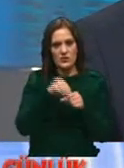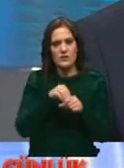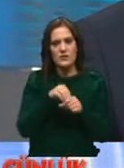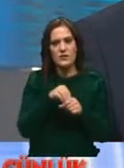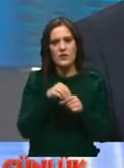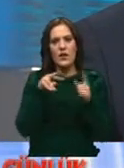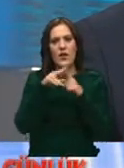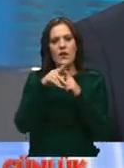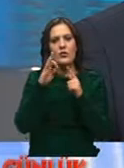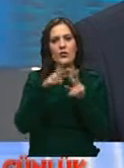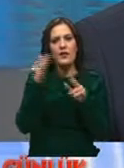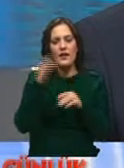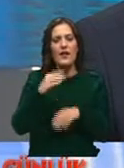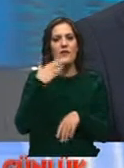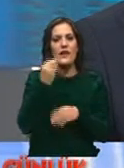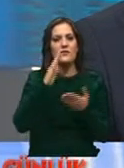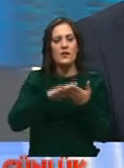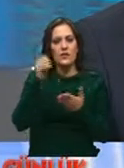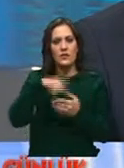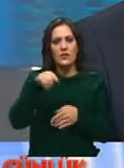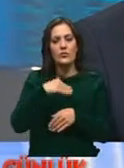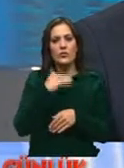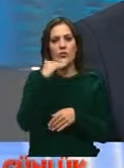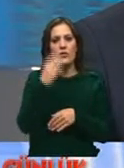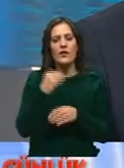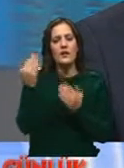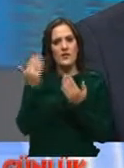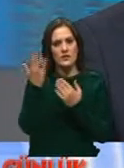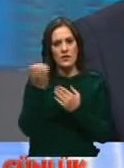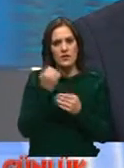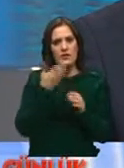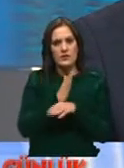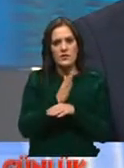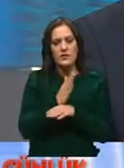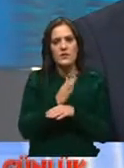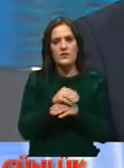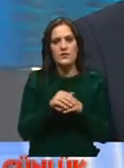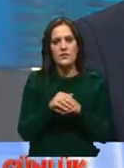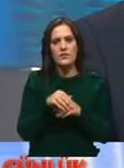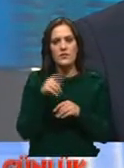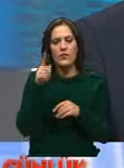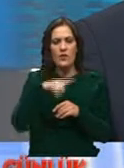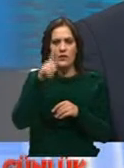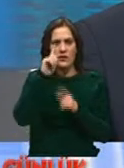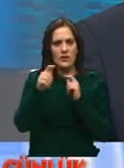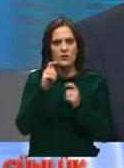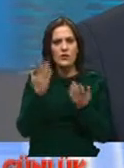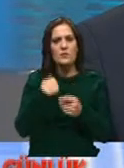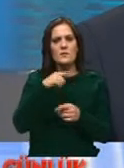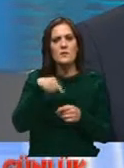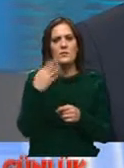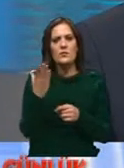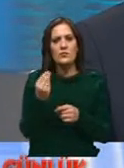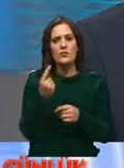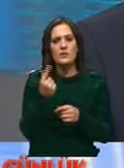bizim Atom'a gelen genç arkadaşların da yoğun bir şekilde destek oluyorlar sağ olsunlar. Onlara danışıyoruz. Yani bizim çok